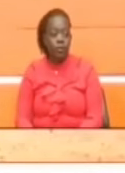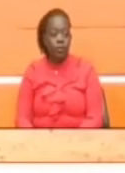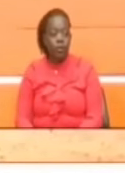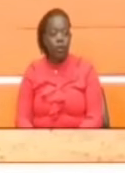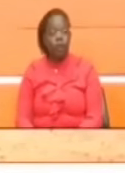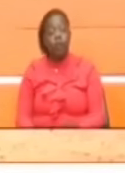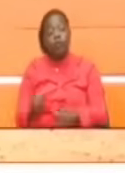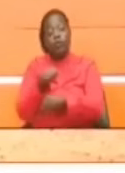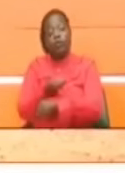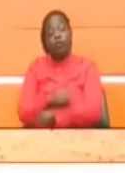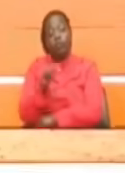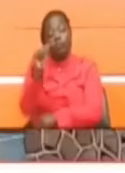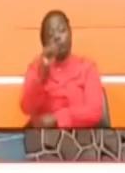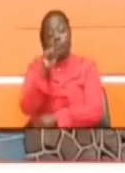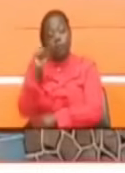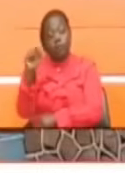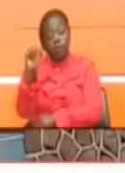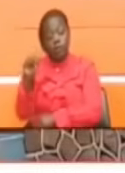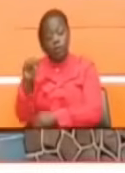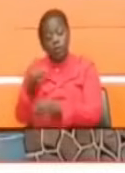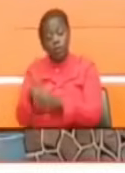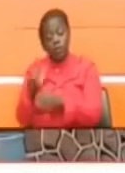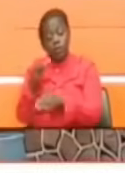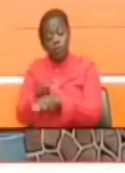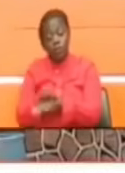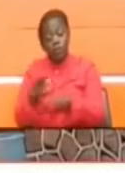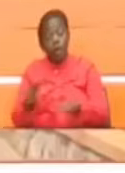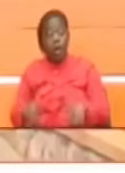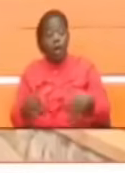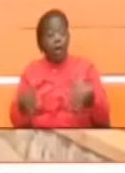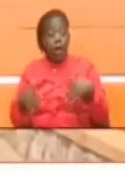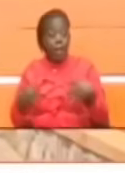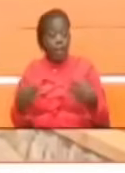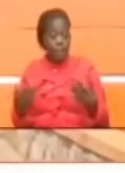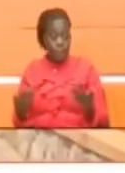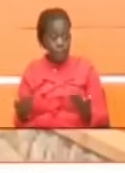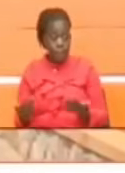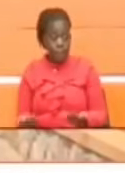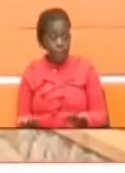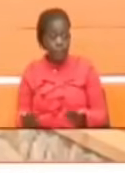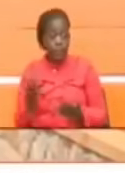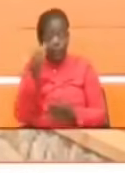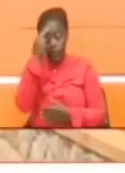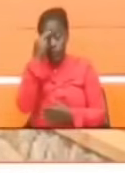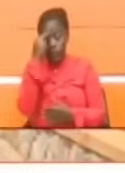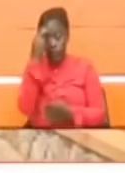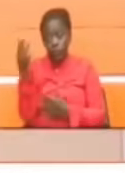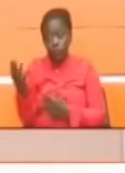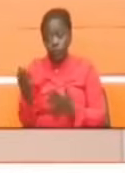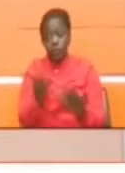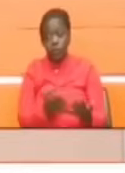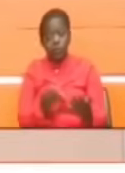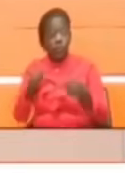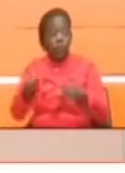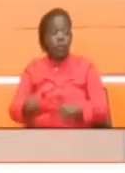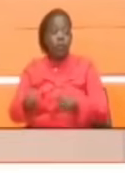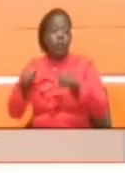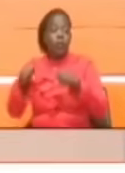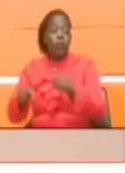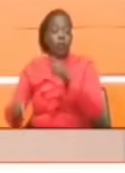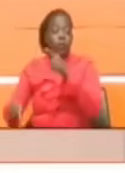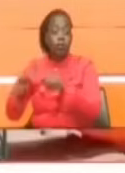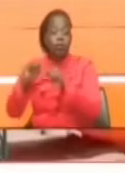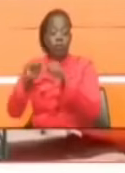ku somero lya Seta Junior mu kibuga kye mukono kubadde kusagambiza nga kimezeze okwenjala nga bayizi baniza ekikopo ekyawanguddwa